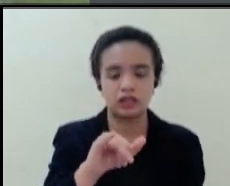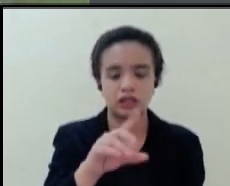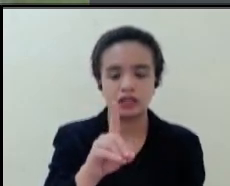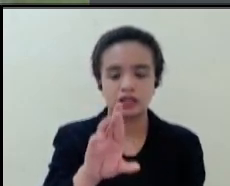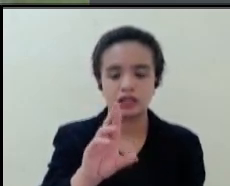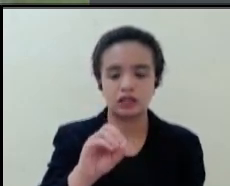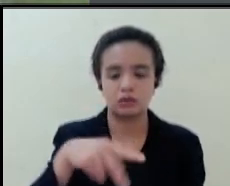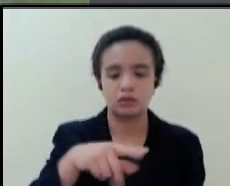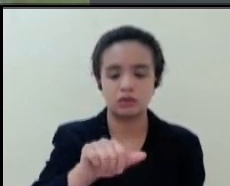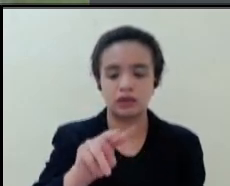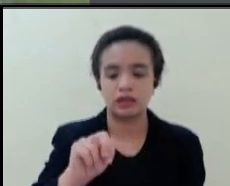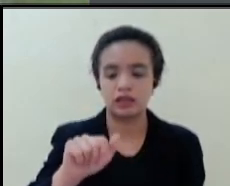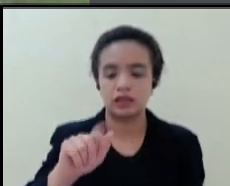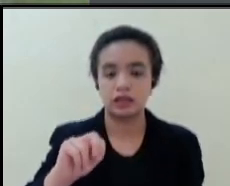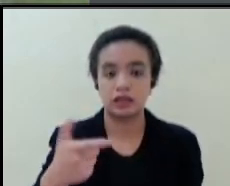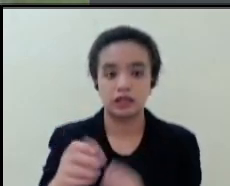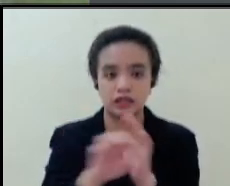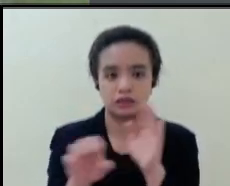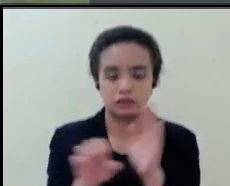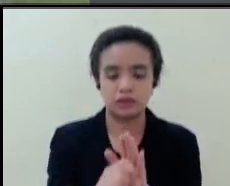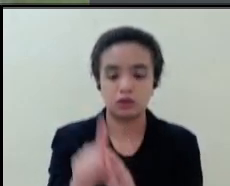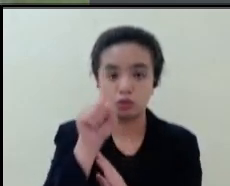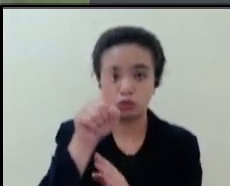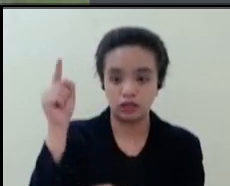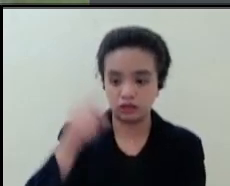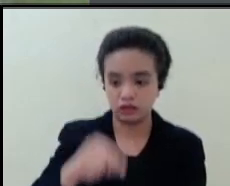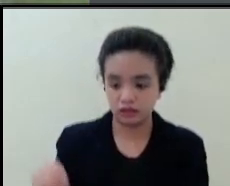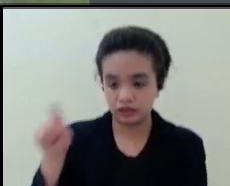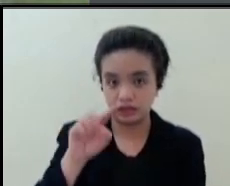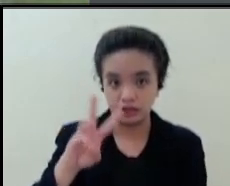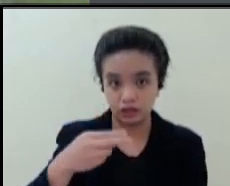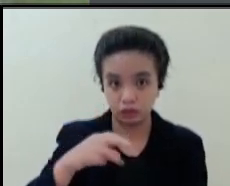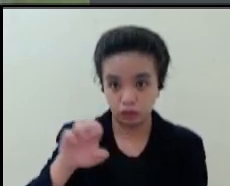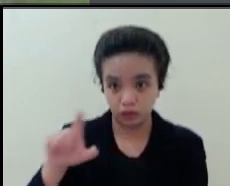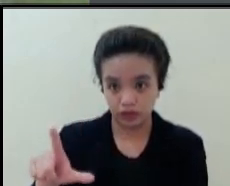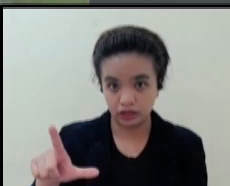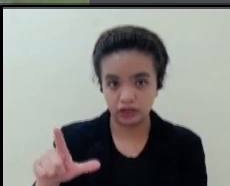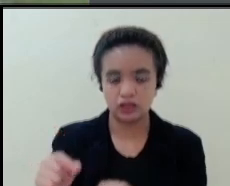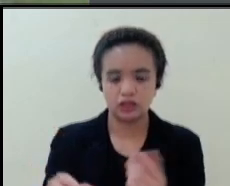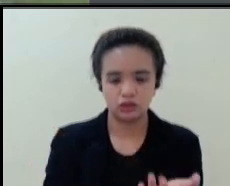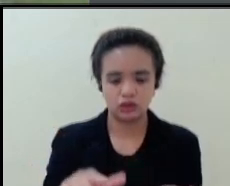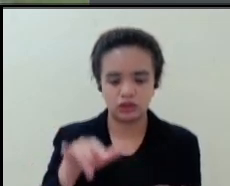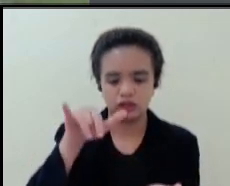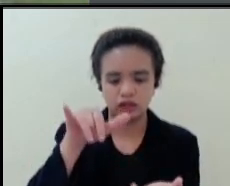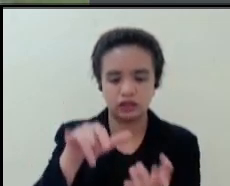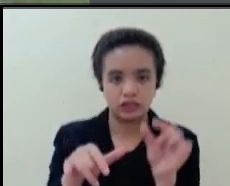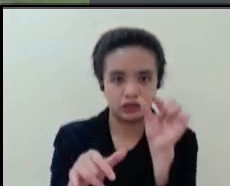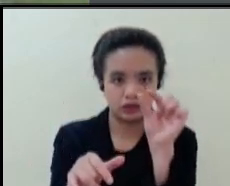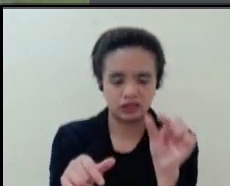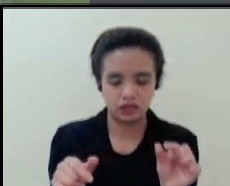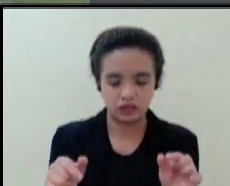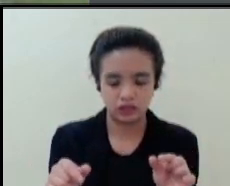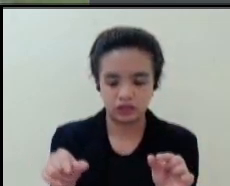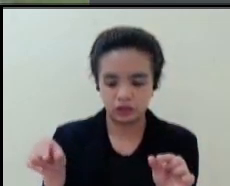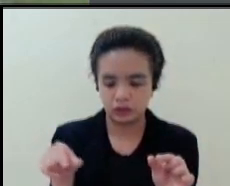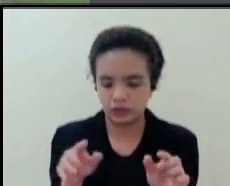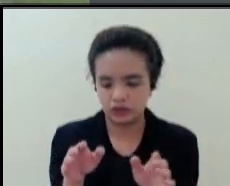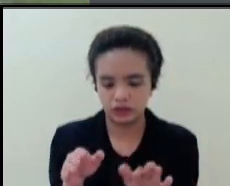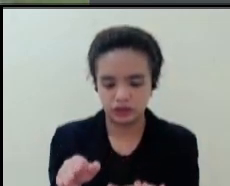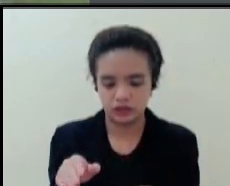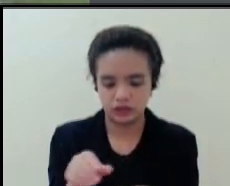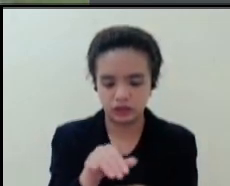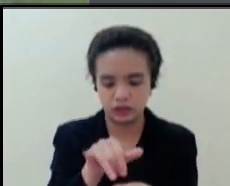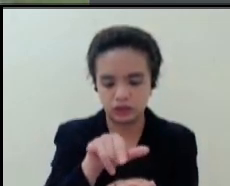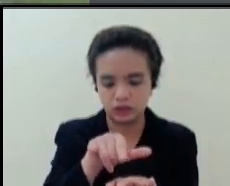nangyayari kung ang gulong ng isang sasakyan o aircraft ay lumapag sa isang manipis na surface ng tubig at nawalan